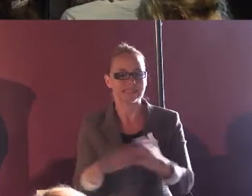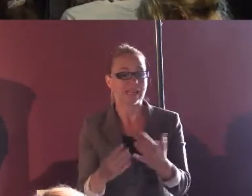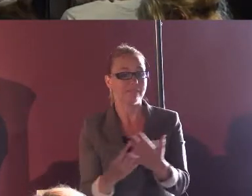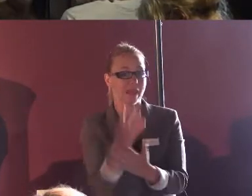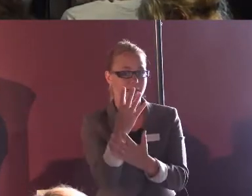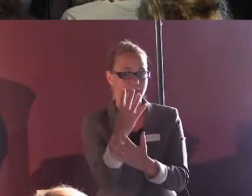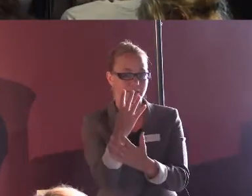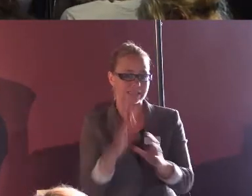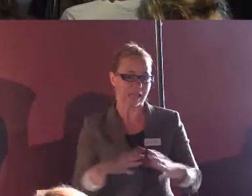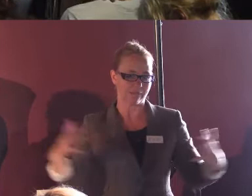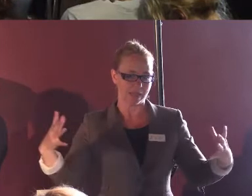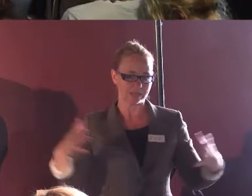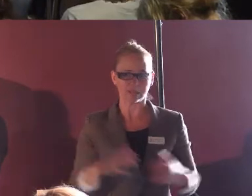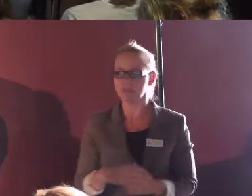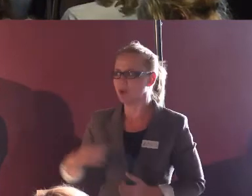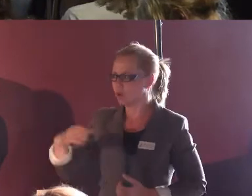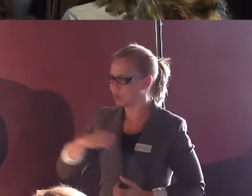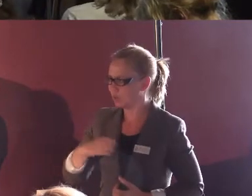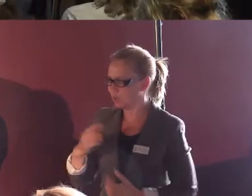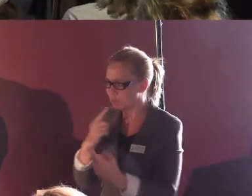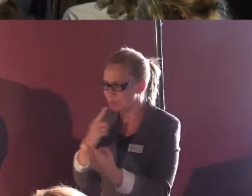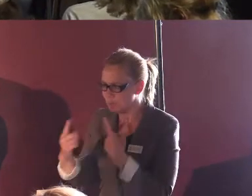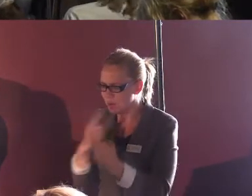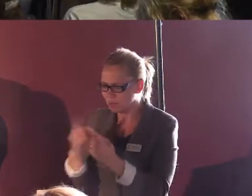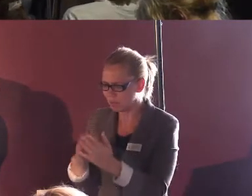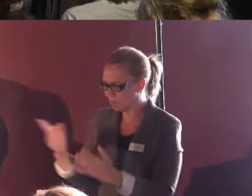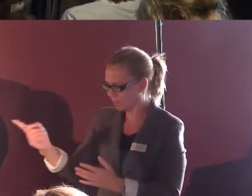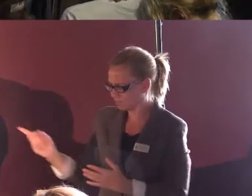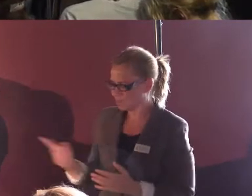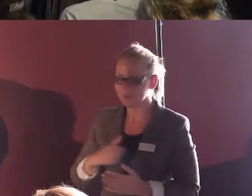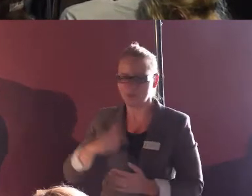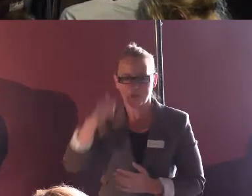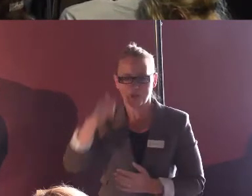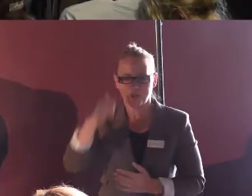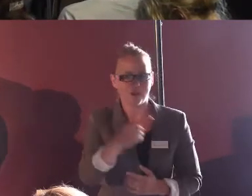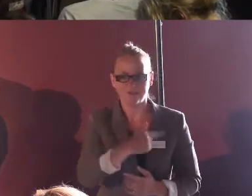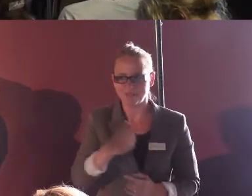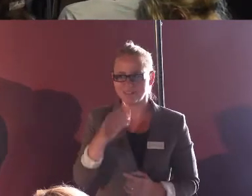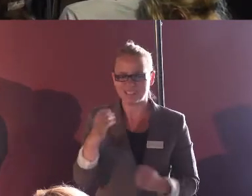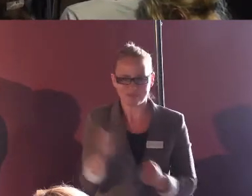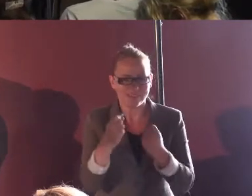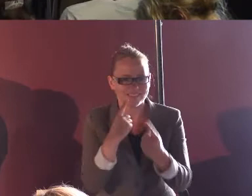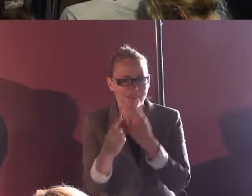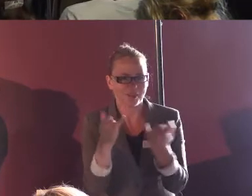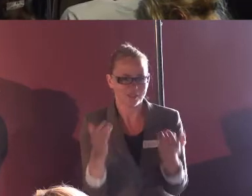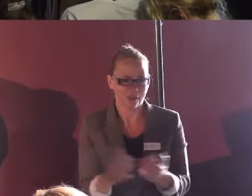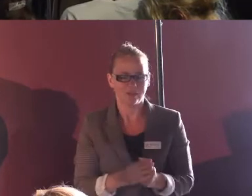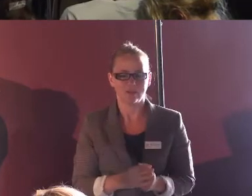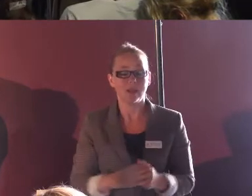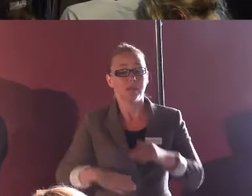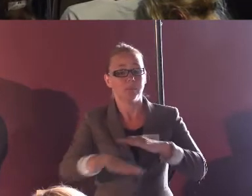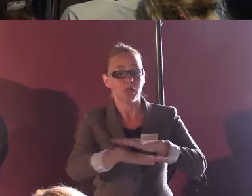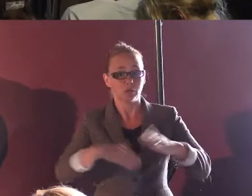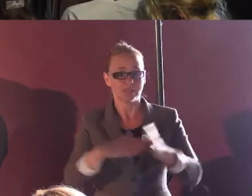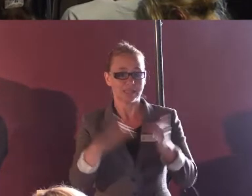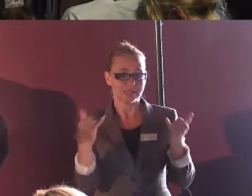Det har varit väldigt roligt att prata med det här gänget inför den här debatten. Jag tror vi kommer få ett otroligt spännande samtal. För att lägga grunden till